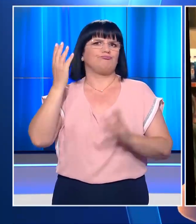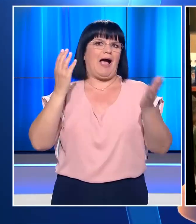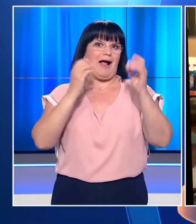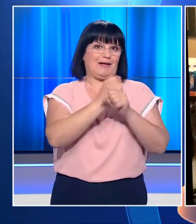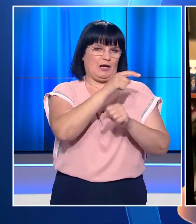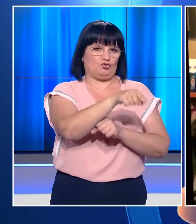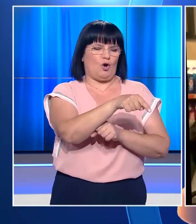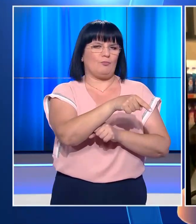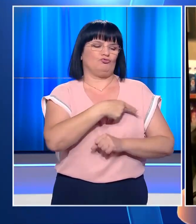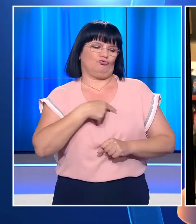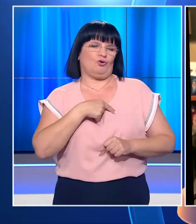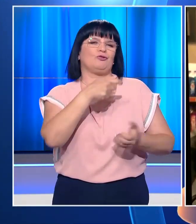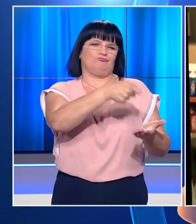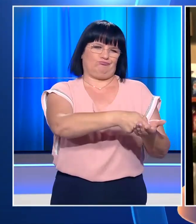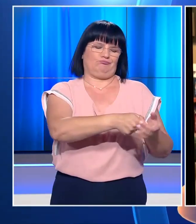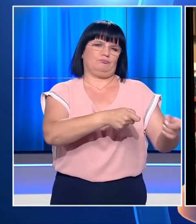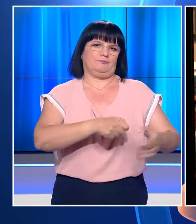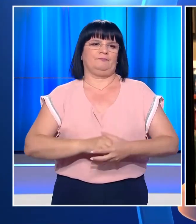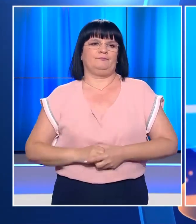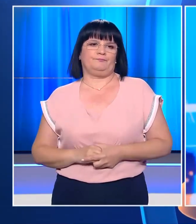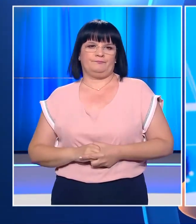των εργαζομένων να επιβαρύνει τον εργοδότη.